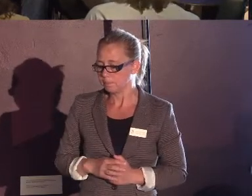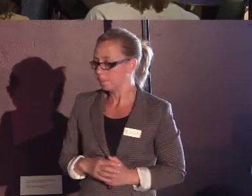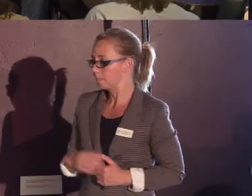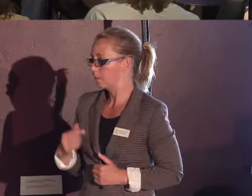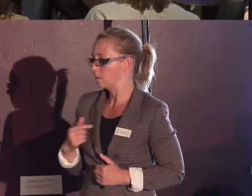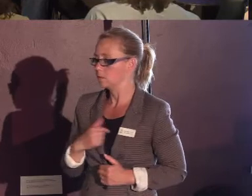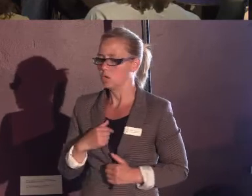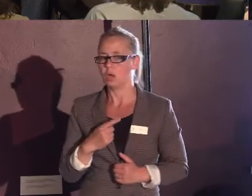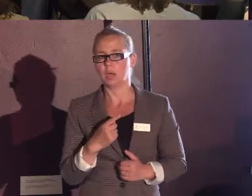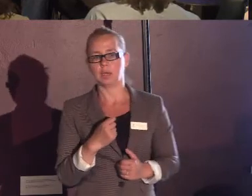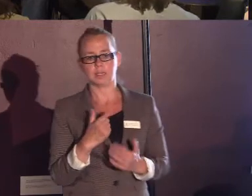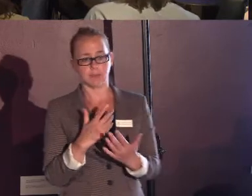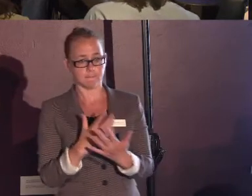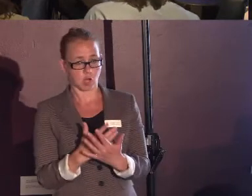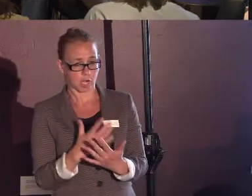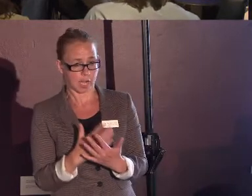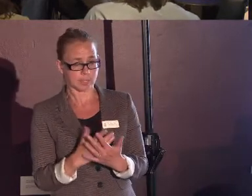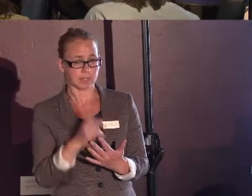Jag håller lite föredrag och